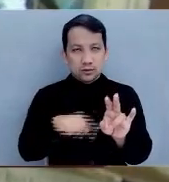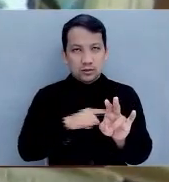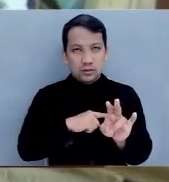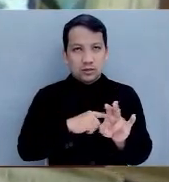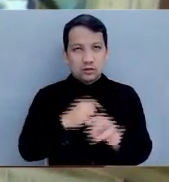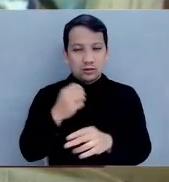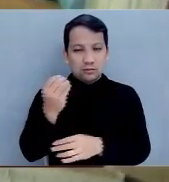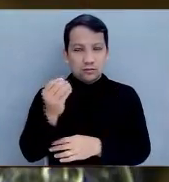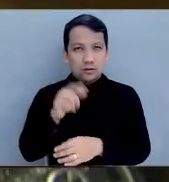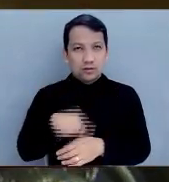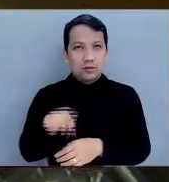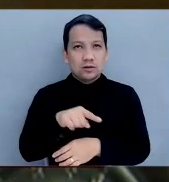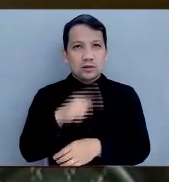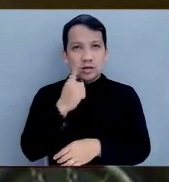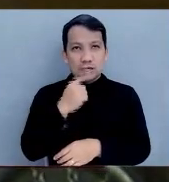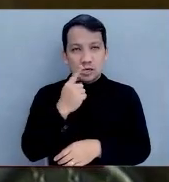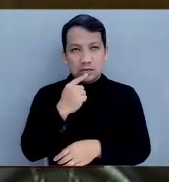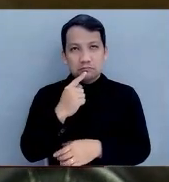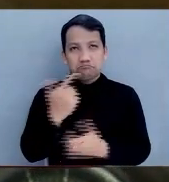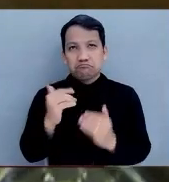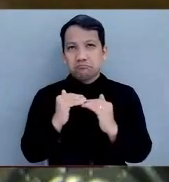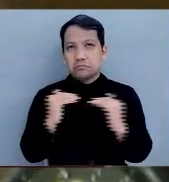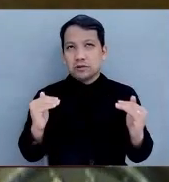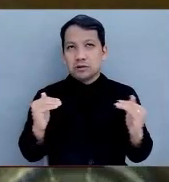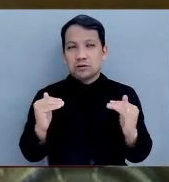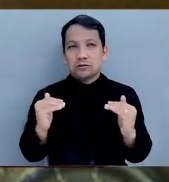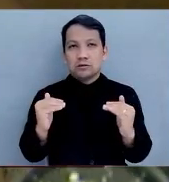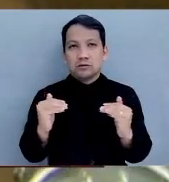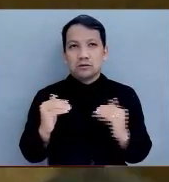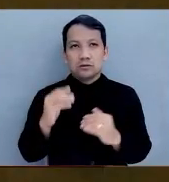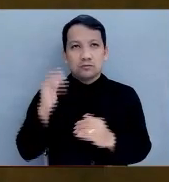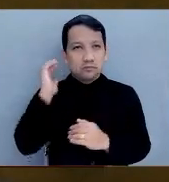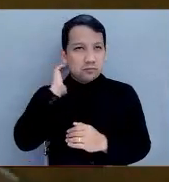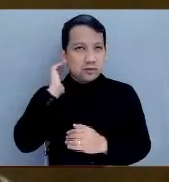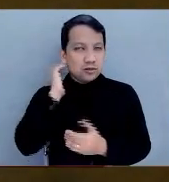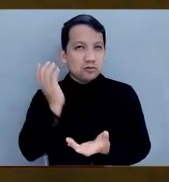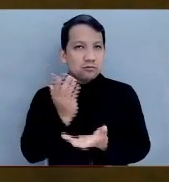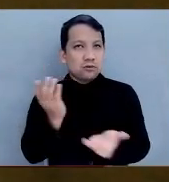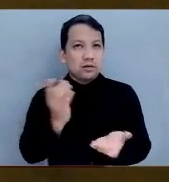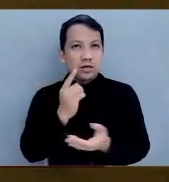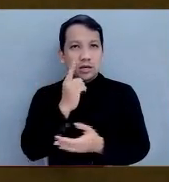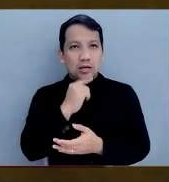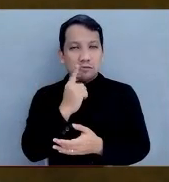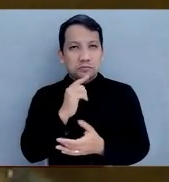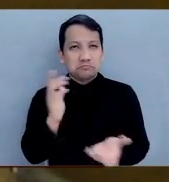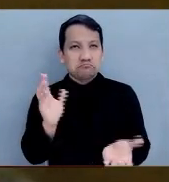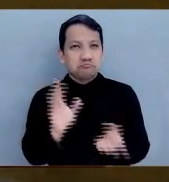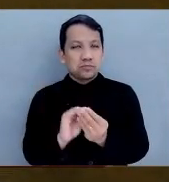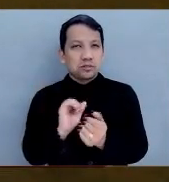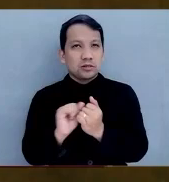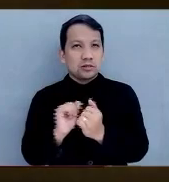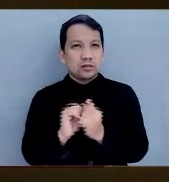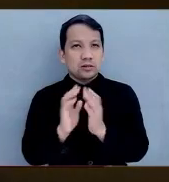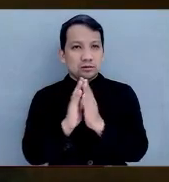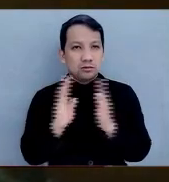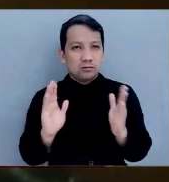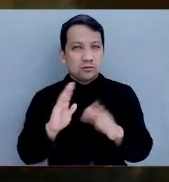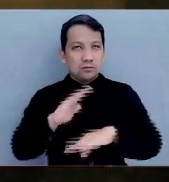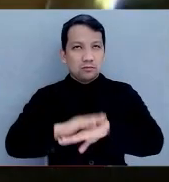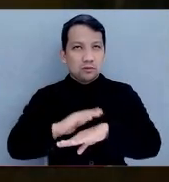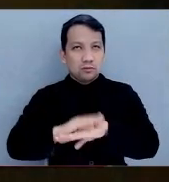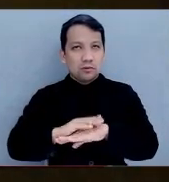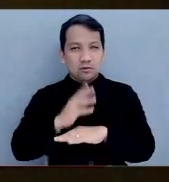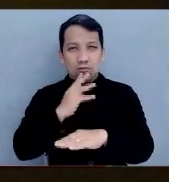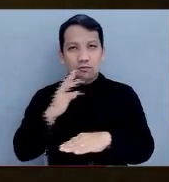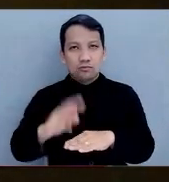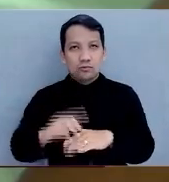maaaring isailalim sa red category. Karamihan dyan nasa Mindanao. Kapag nasa red category, ibig sabihin matindi ang banta ng gulo roon dulot